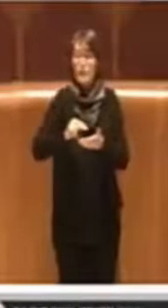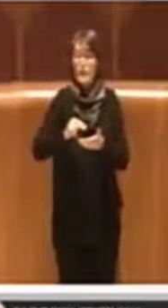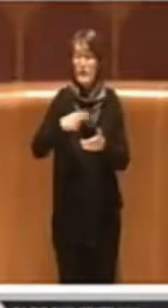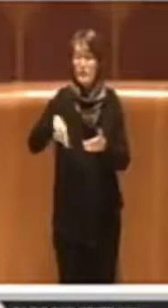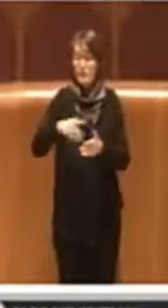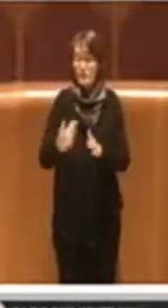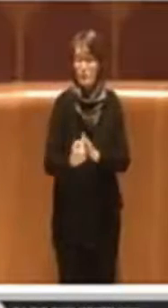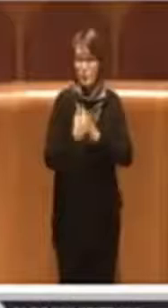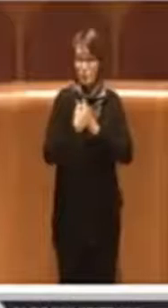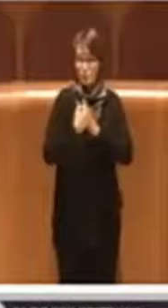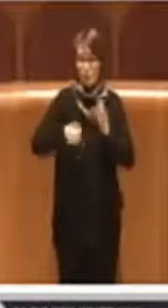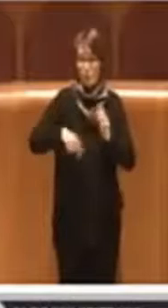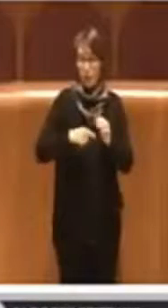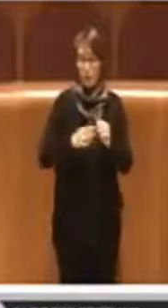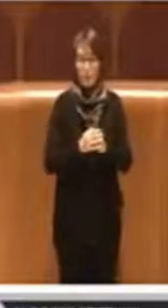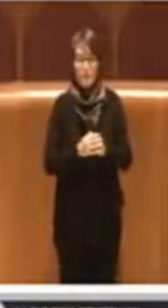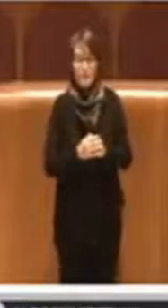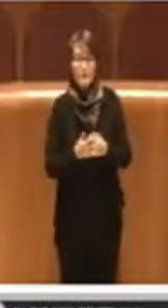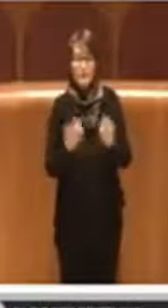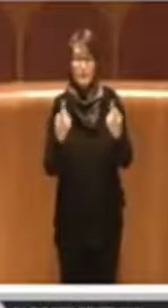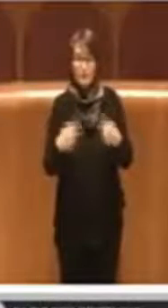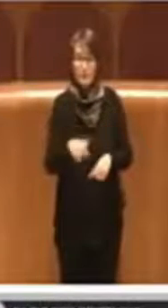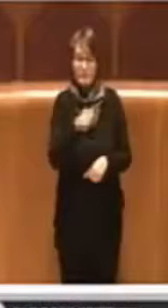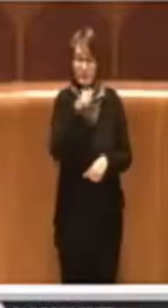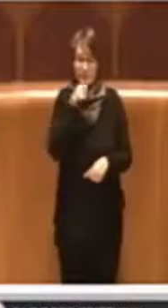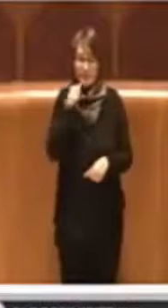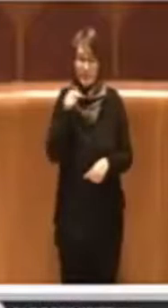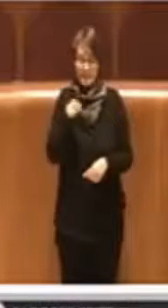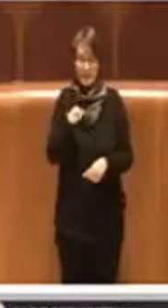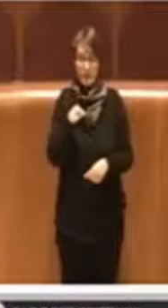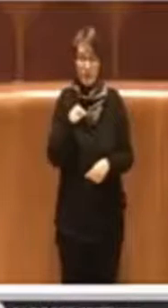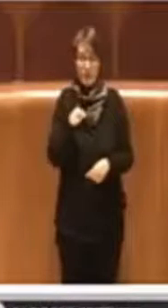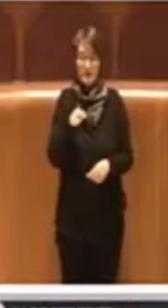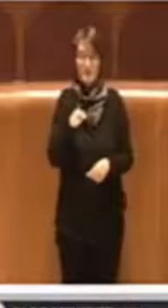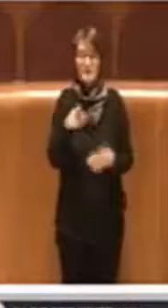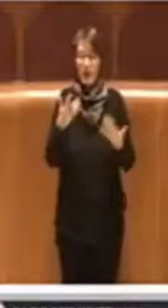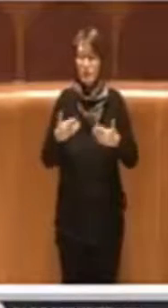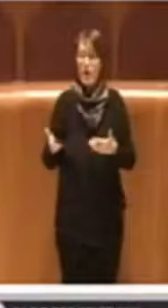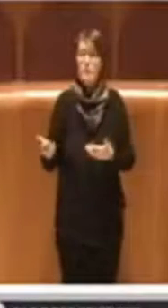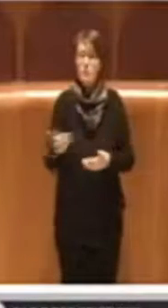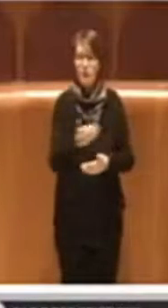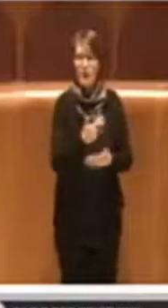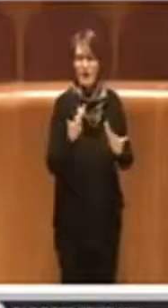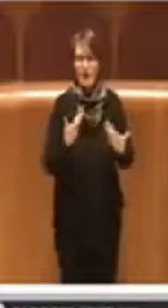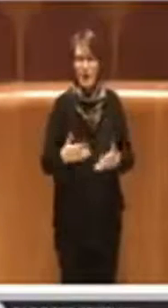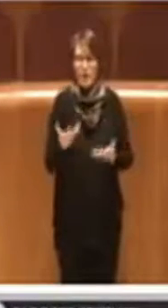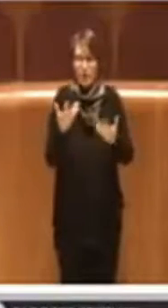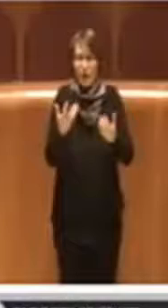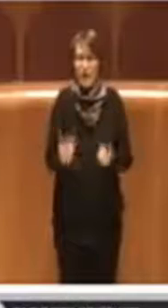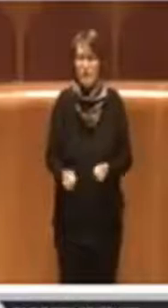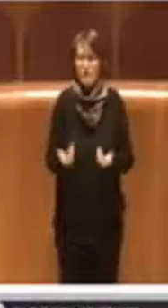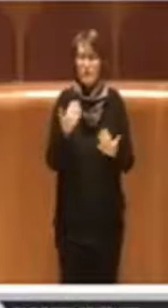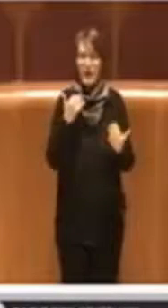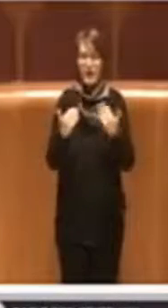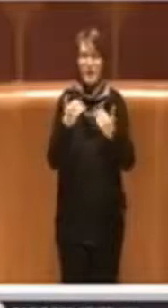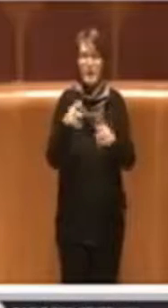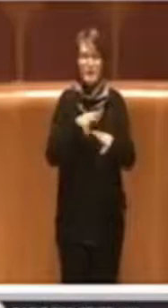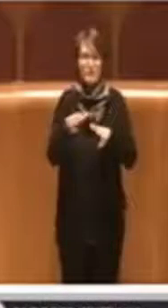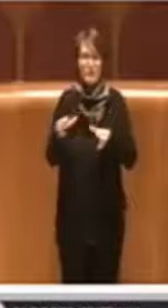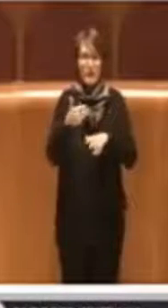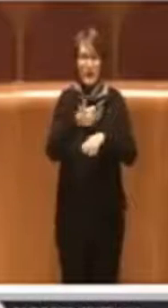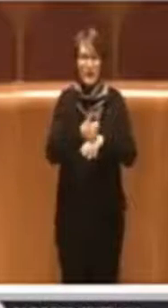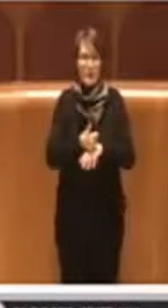supporto. Queste esigenze, sono state raccolte immediatamente dall'Assemblea Capitolina, anche perché non avevamo ovviamente